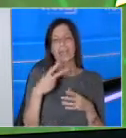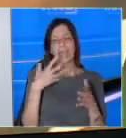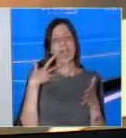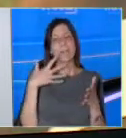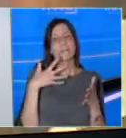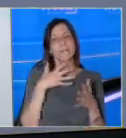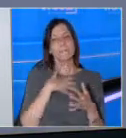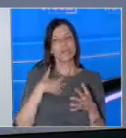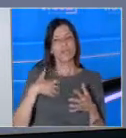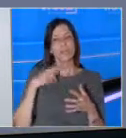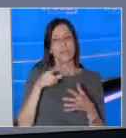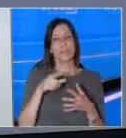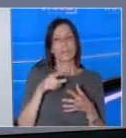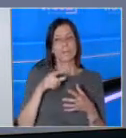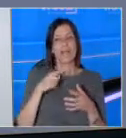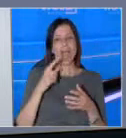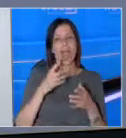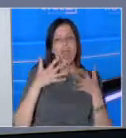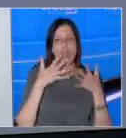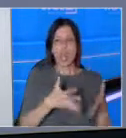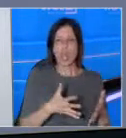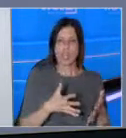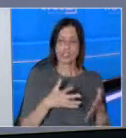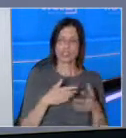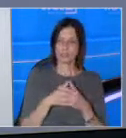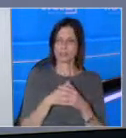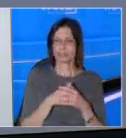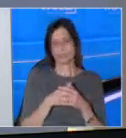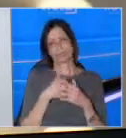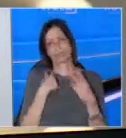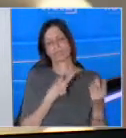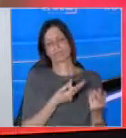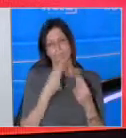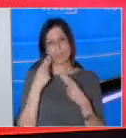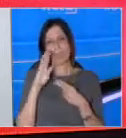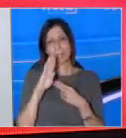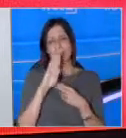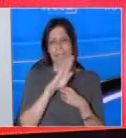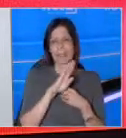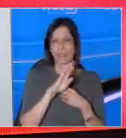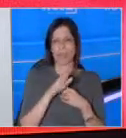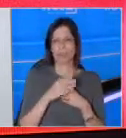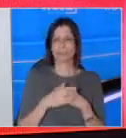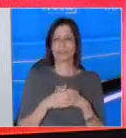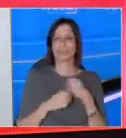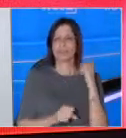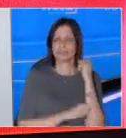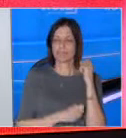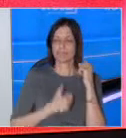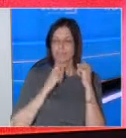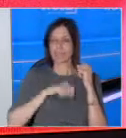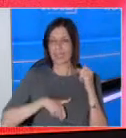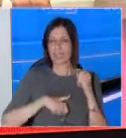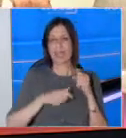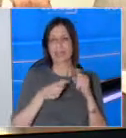ובכלל ניסו לחבר את המקומיים שם באקו. אנחנו חוזרים עכשיו לבני ביטון, ראש עיריית דימונה וסגן יושב ראש השלטון המקומי, בנושא